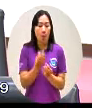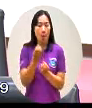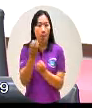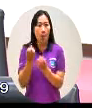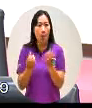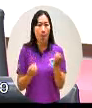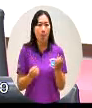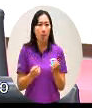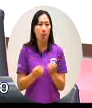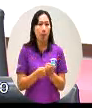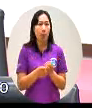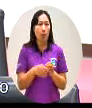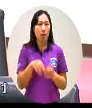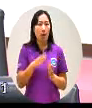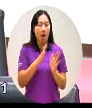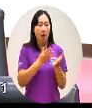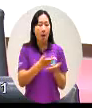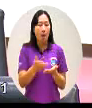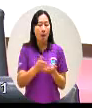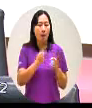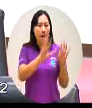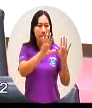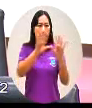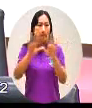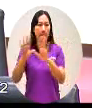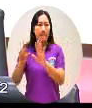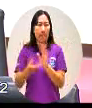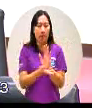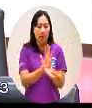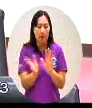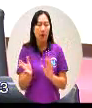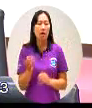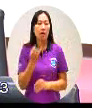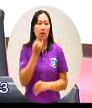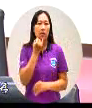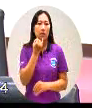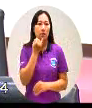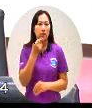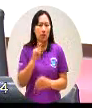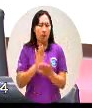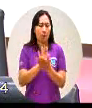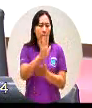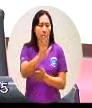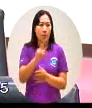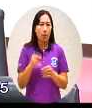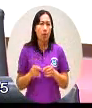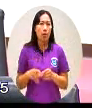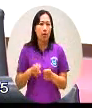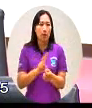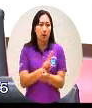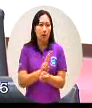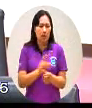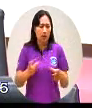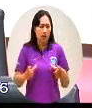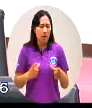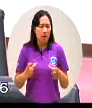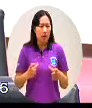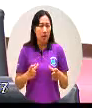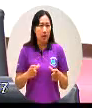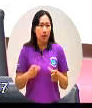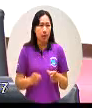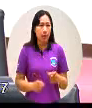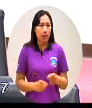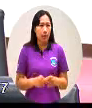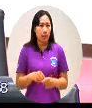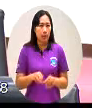会当遮，所以讲这座1.3公顷未来也是人们的一个新地标啦。这人们人足期待，即马从开